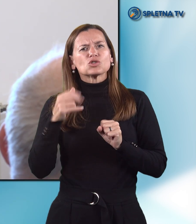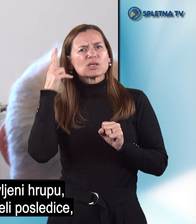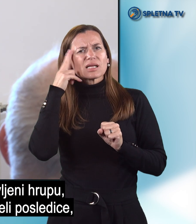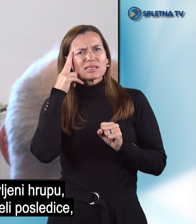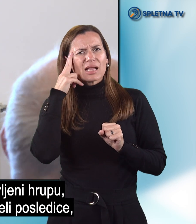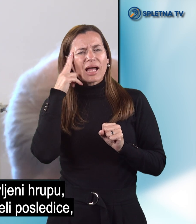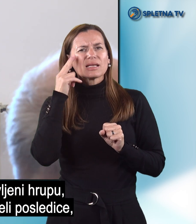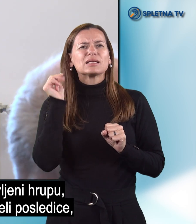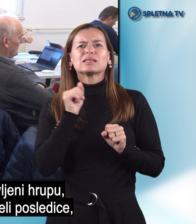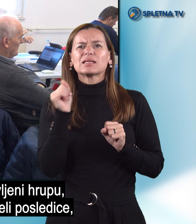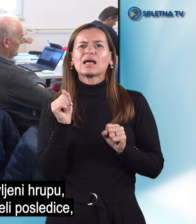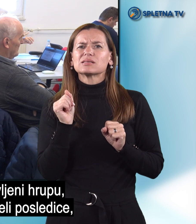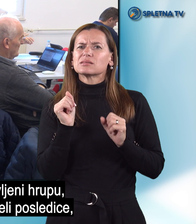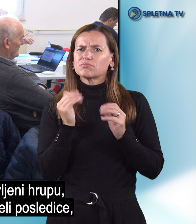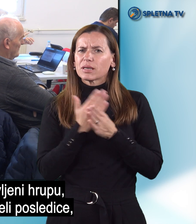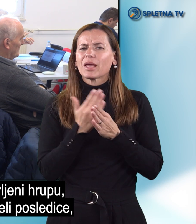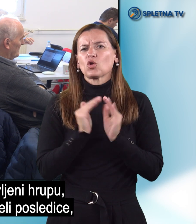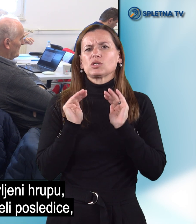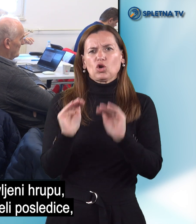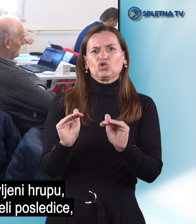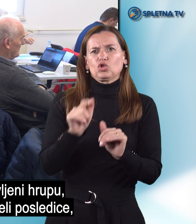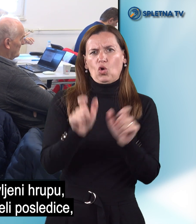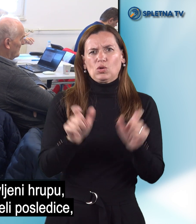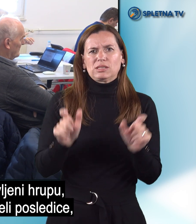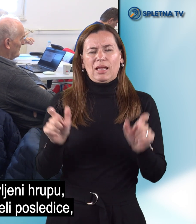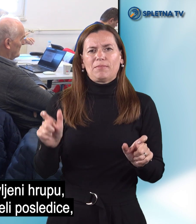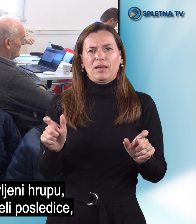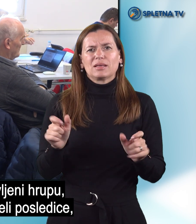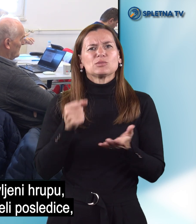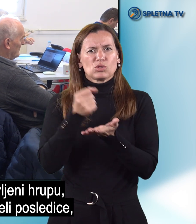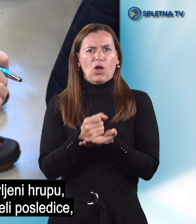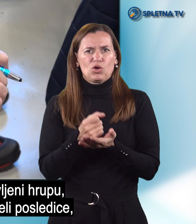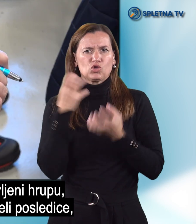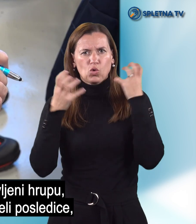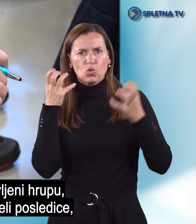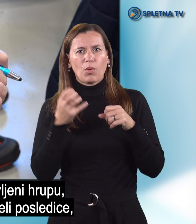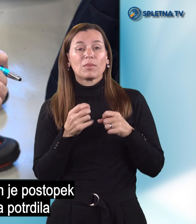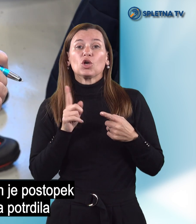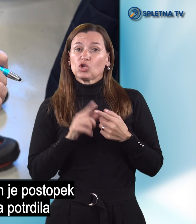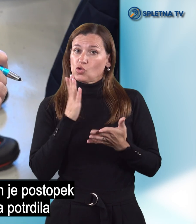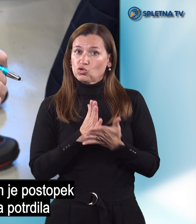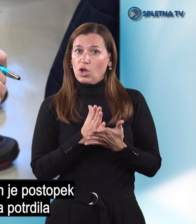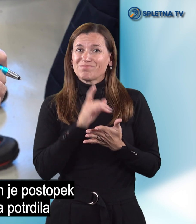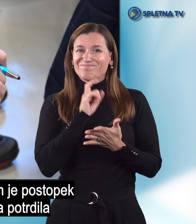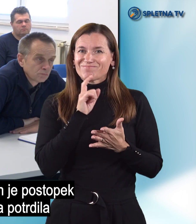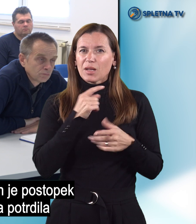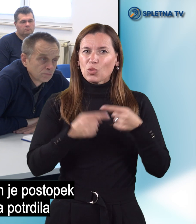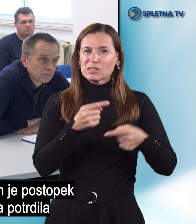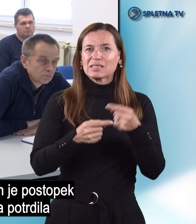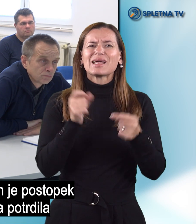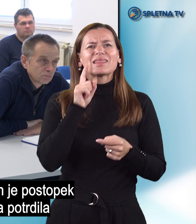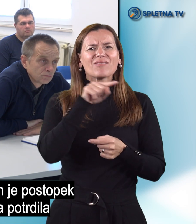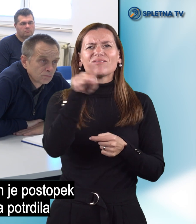zaščitijo, ko so izpostavljeni s hrupom, in pa, vkolikor so že utrpeli posledice, da vedo, kakšen je